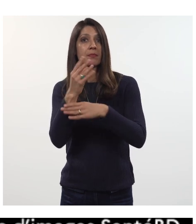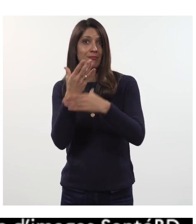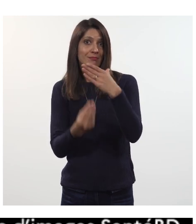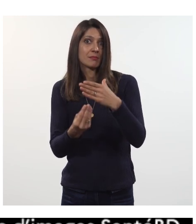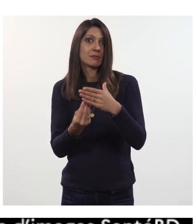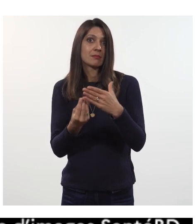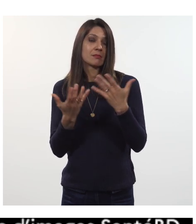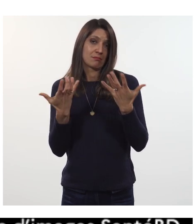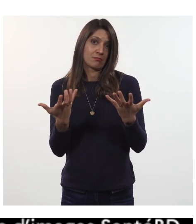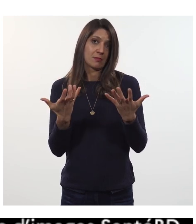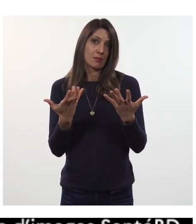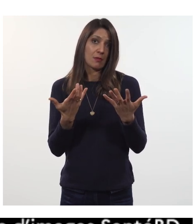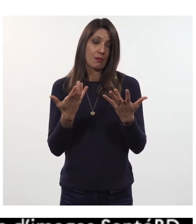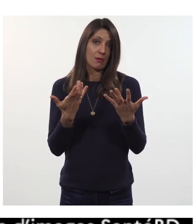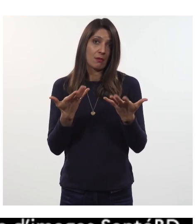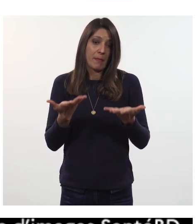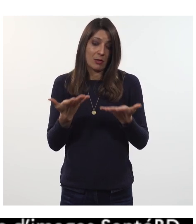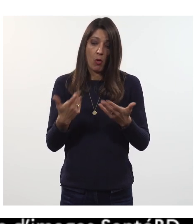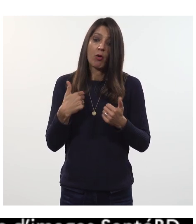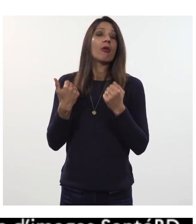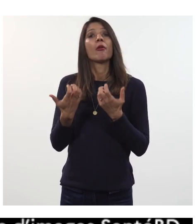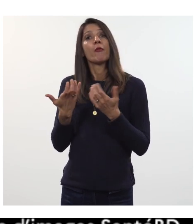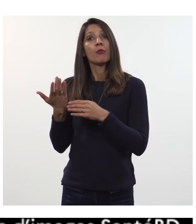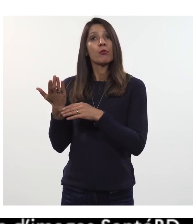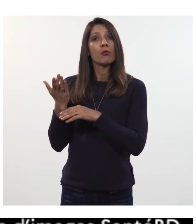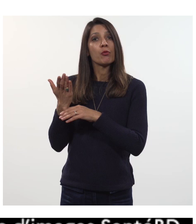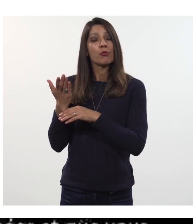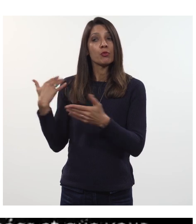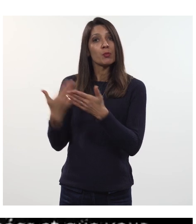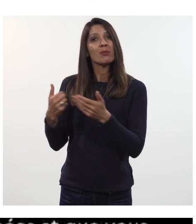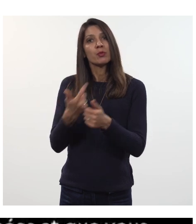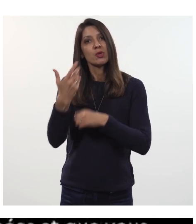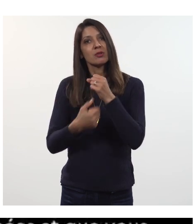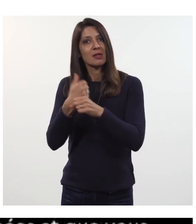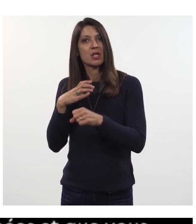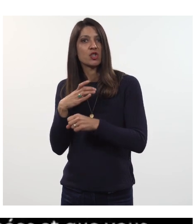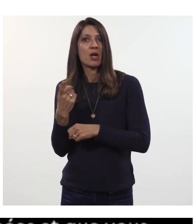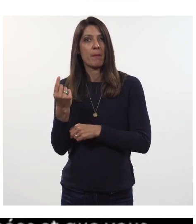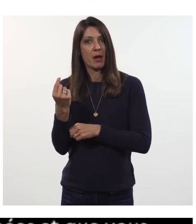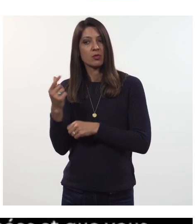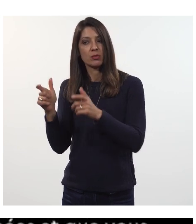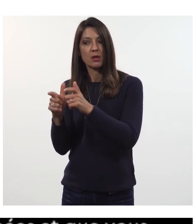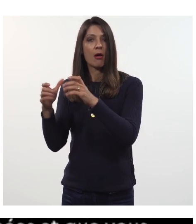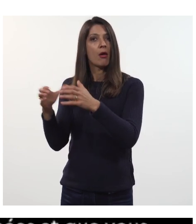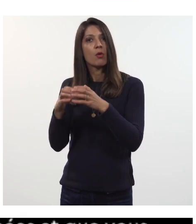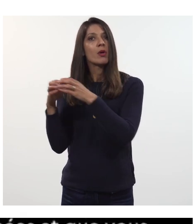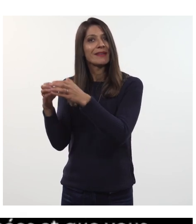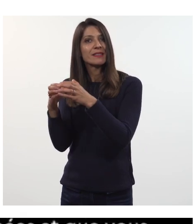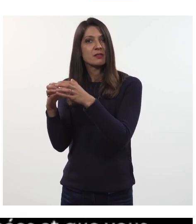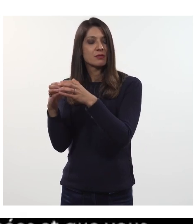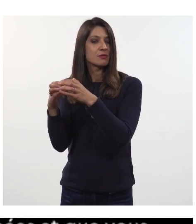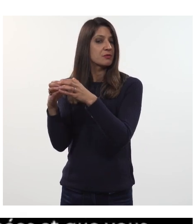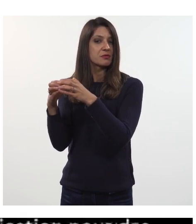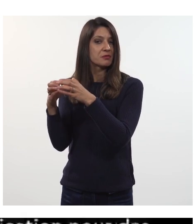d'être partenaire du collectif national de lutte contre la dénutrition depuis plusieurs années. Et nous sommes ravis de nous engager à leur côté cette